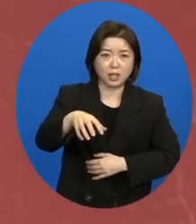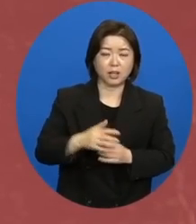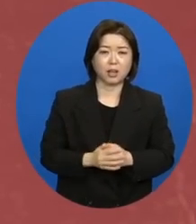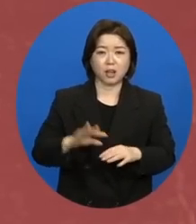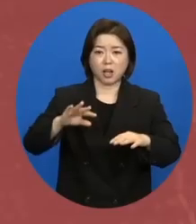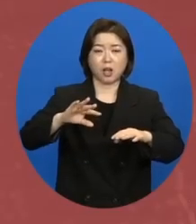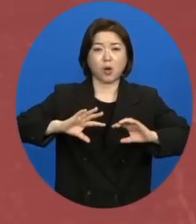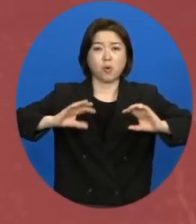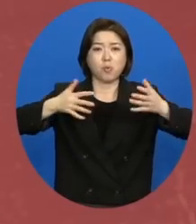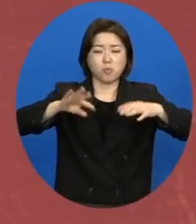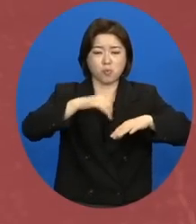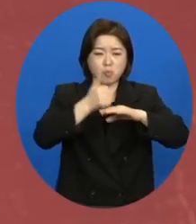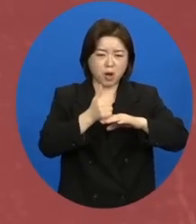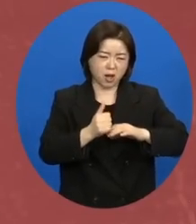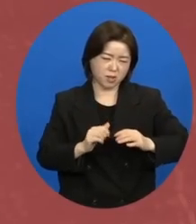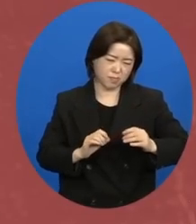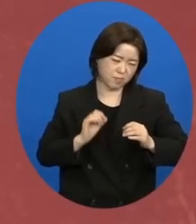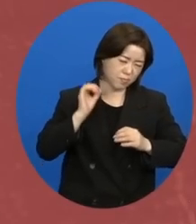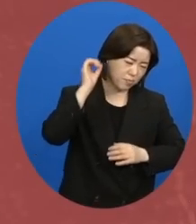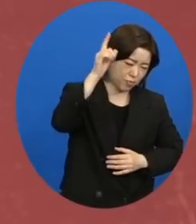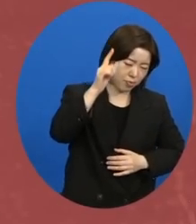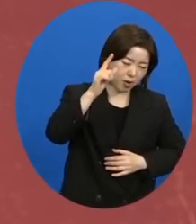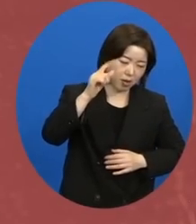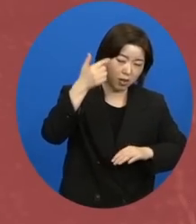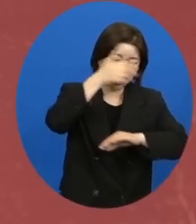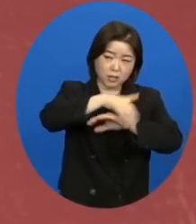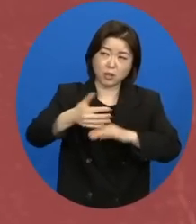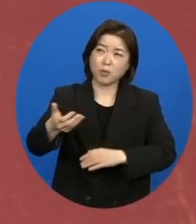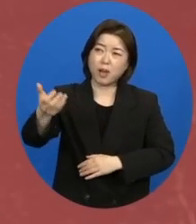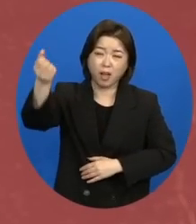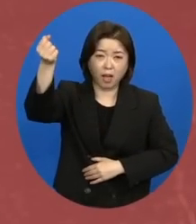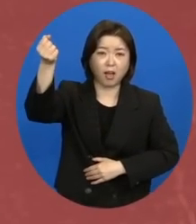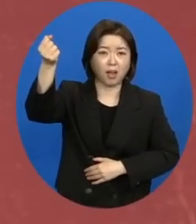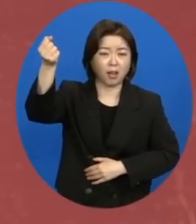왕조를 열방에 뛰어난 왕조를 세울 계획은 가지고 계신데